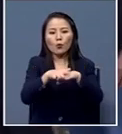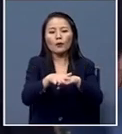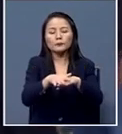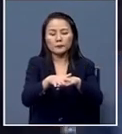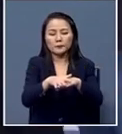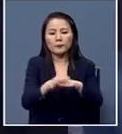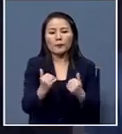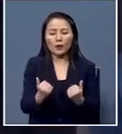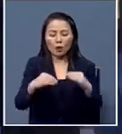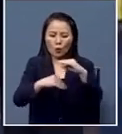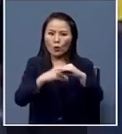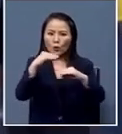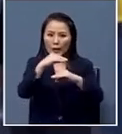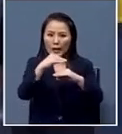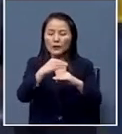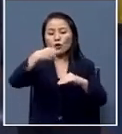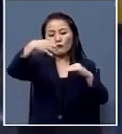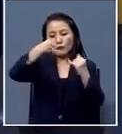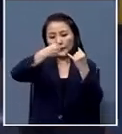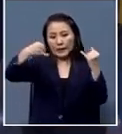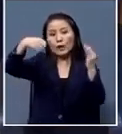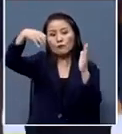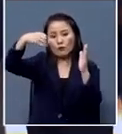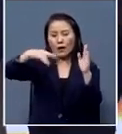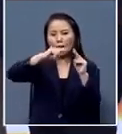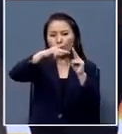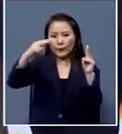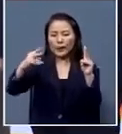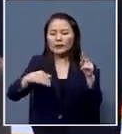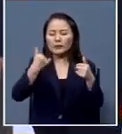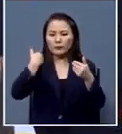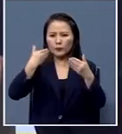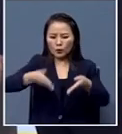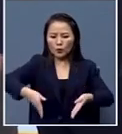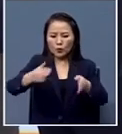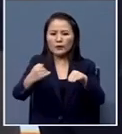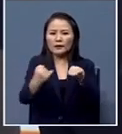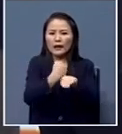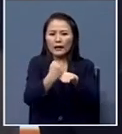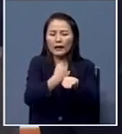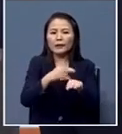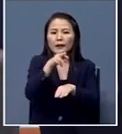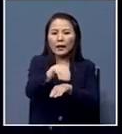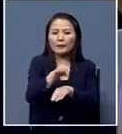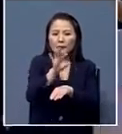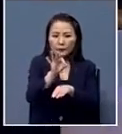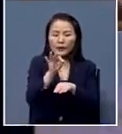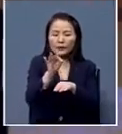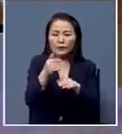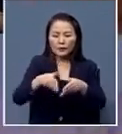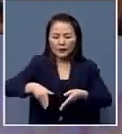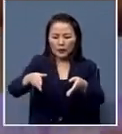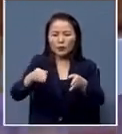ยสำหรับโครงการนำสายไฟลงใต้ดินที่ตลาดจอร์จแฟร์แดนเนรมิตถนนพหลโยธินถือเป็นจุดสุดท้